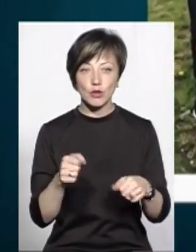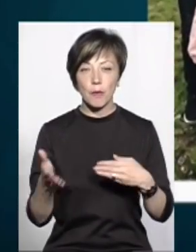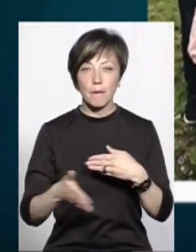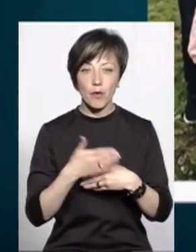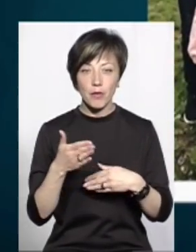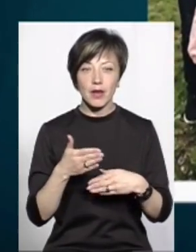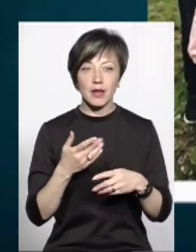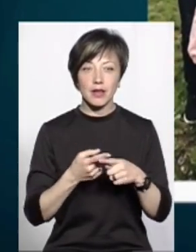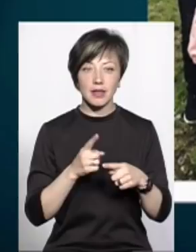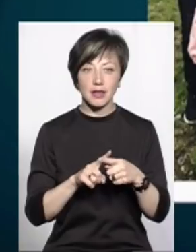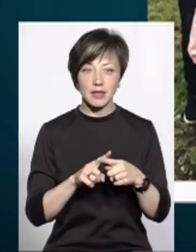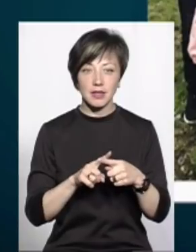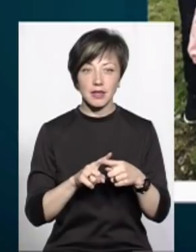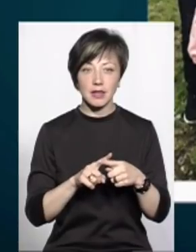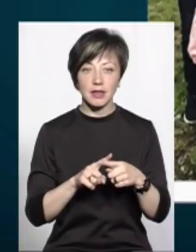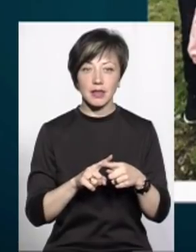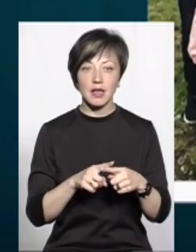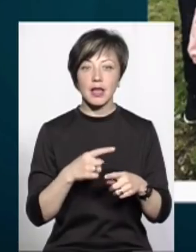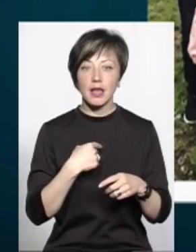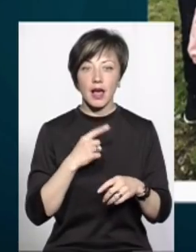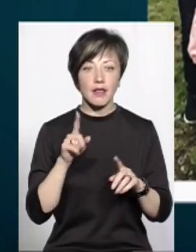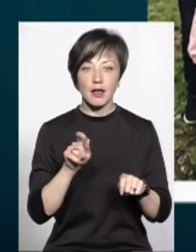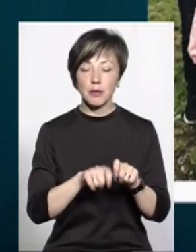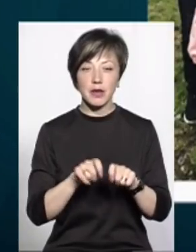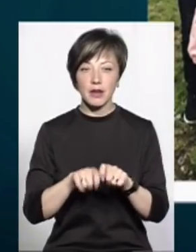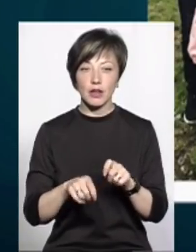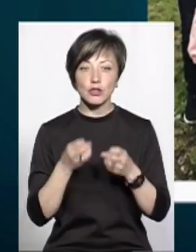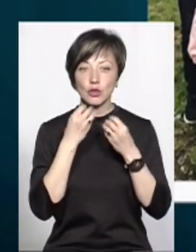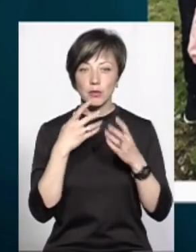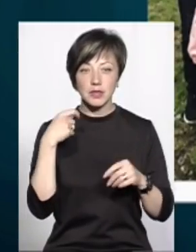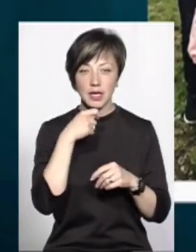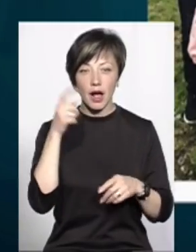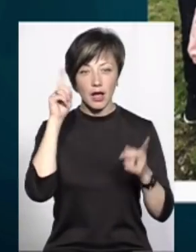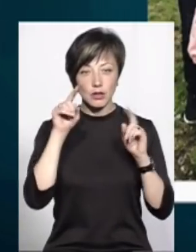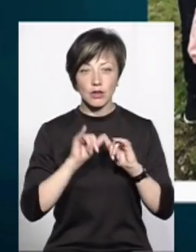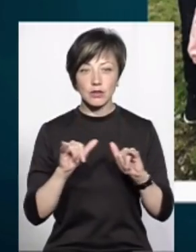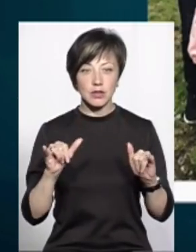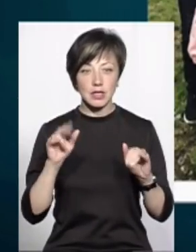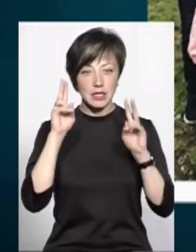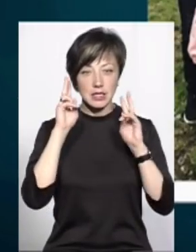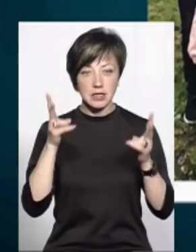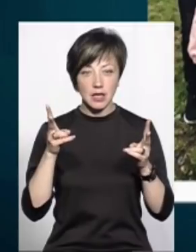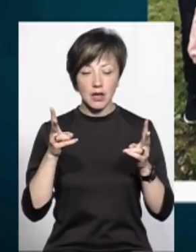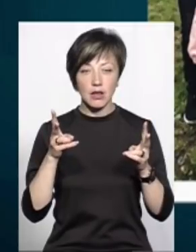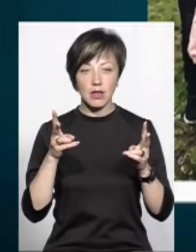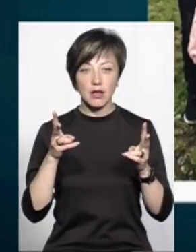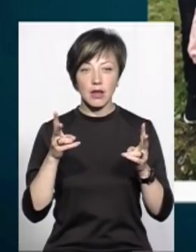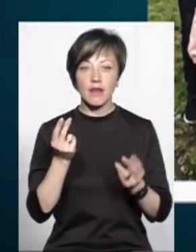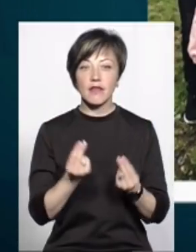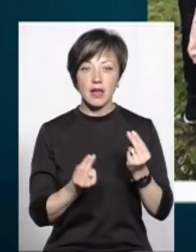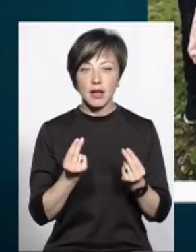ляпнути, зуби пересновчисті самі, я навіть не перевіряю, чи добре. Казок і розвивашок не знаю, в ігри з ними не